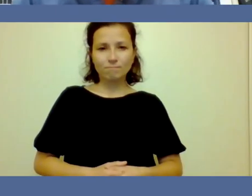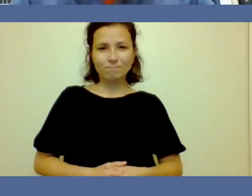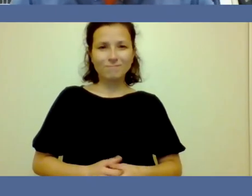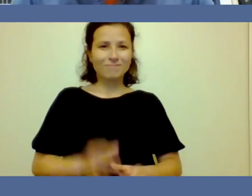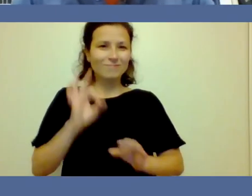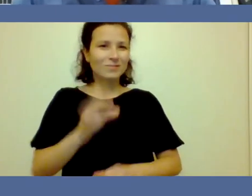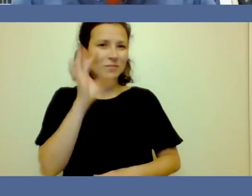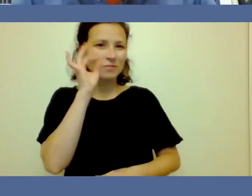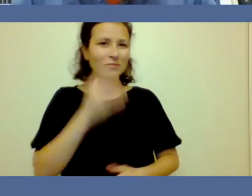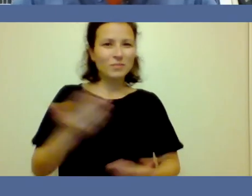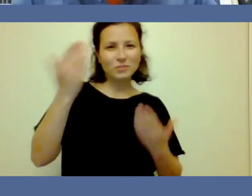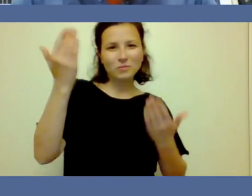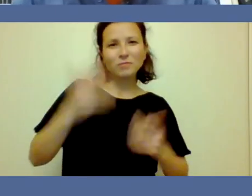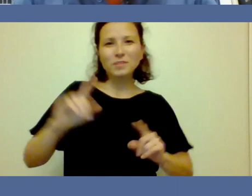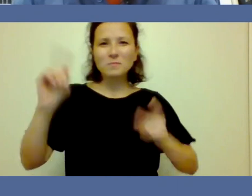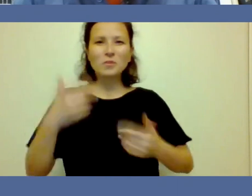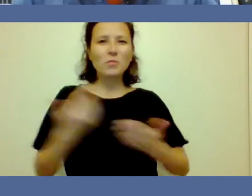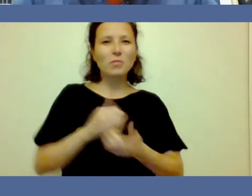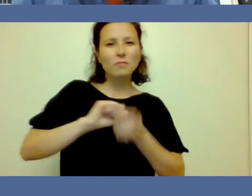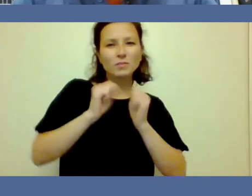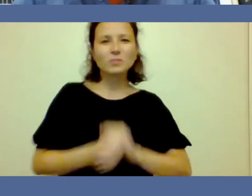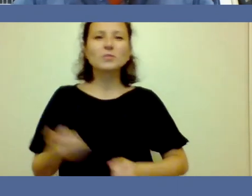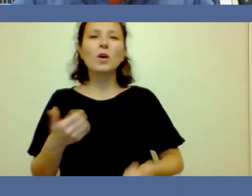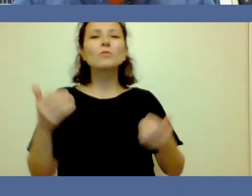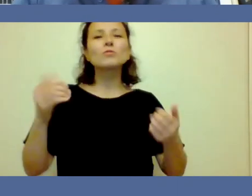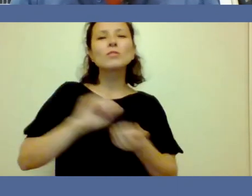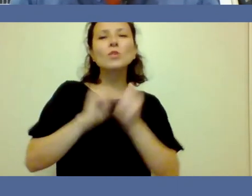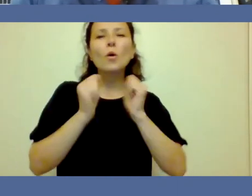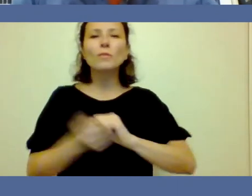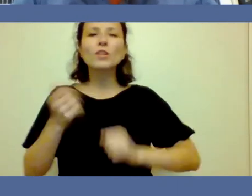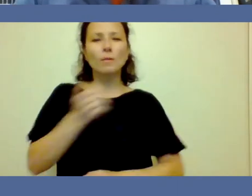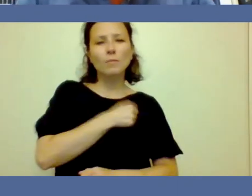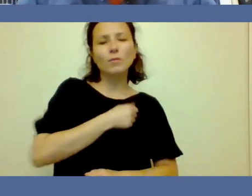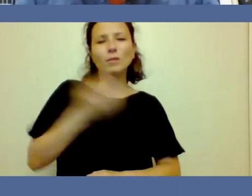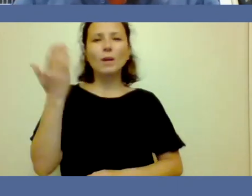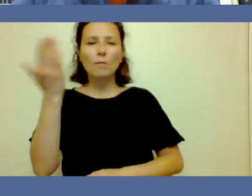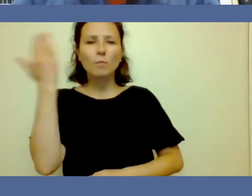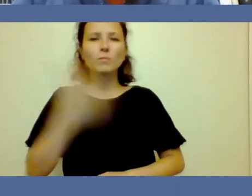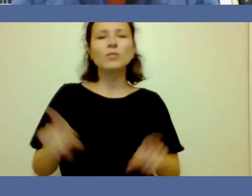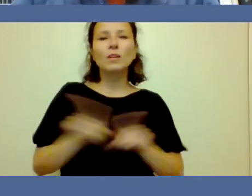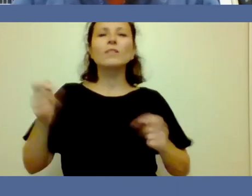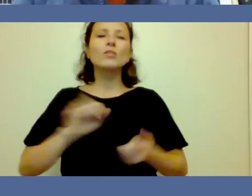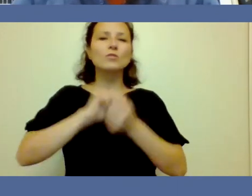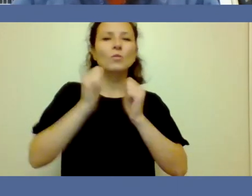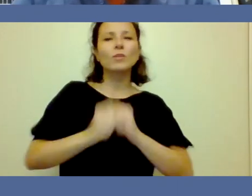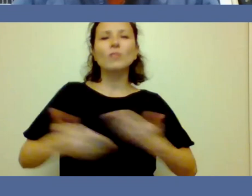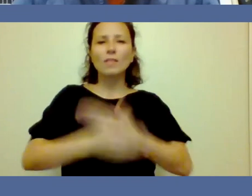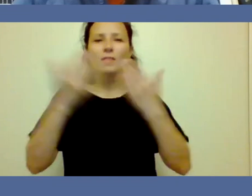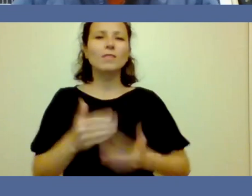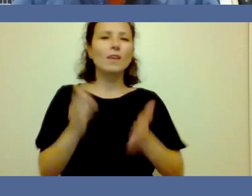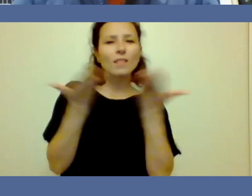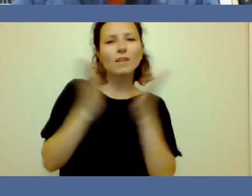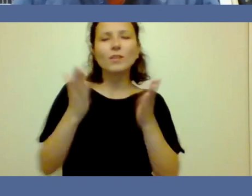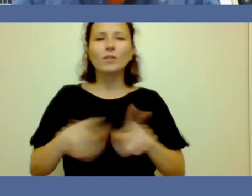Dobry wieczór, witamy z Nowego Sącza, Sądecka Biblioteka Publiczna, Sądeckie Dni Literatury i nasz gość